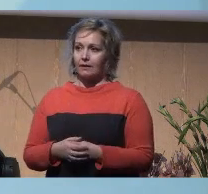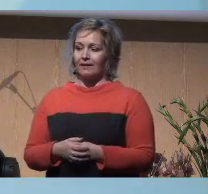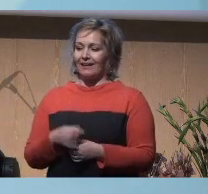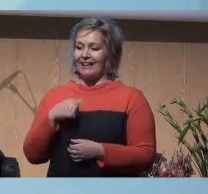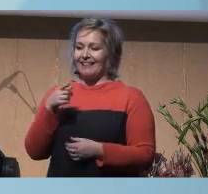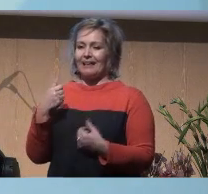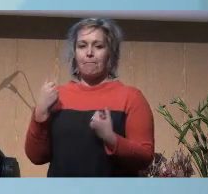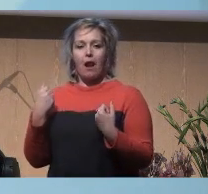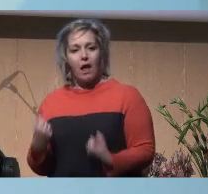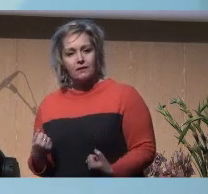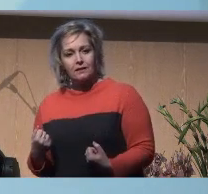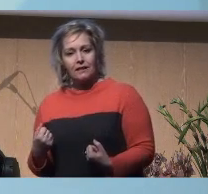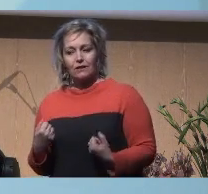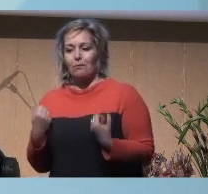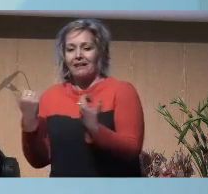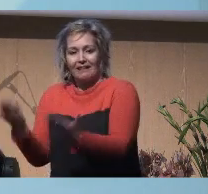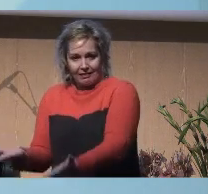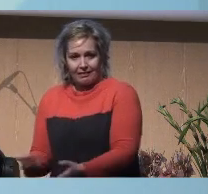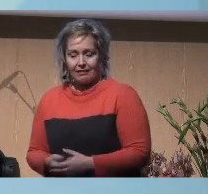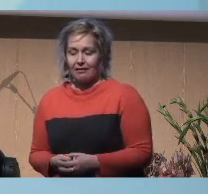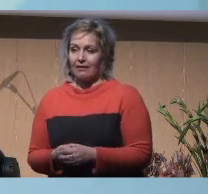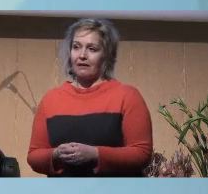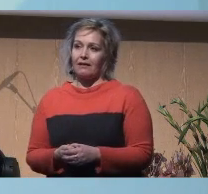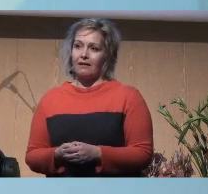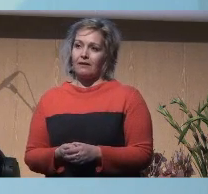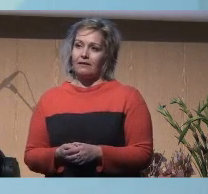de belastninger livet gir.